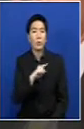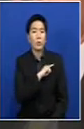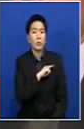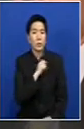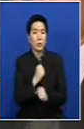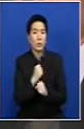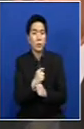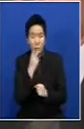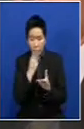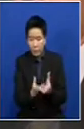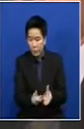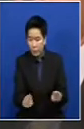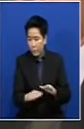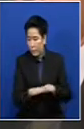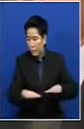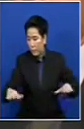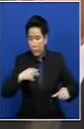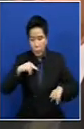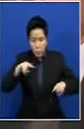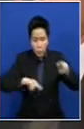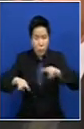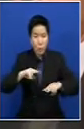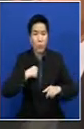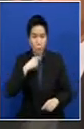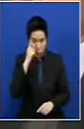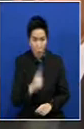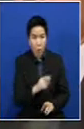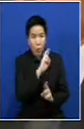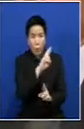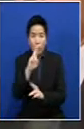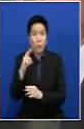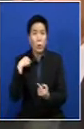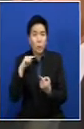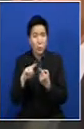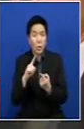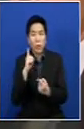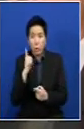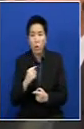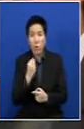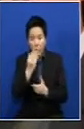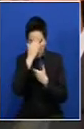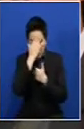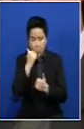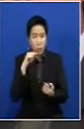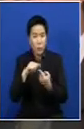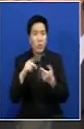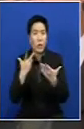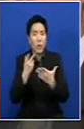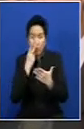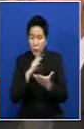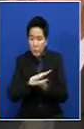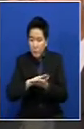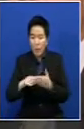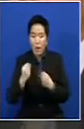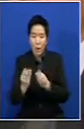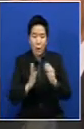ที่ดูแลพื้นที่พุทธมณฑลแต่ว่าก็มีความระมัดระวังครับและก็ให้ความสนใจในการดูแลความสะด